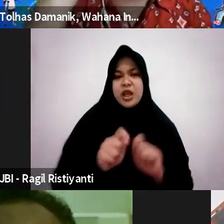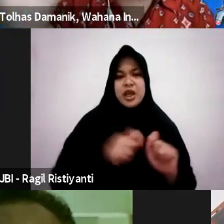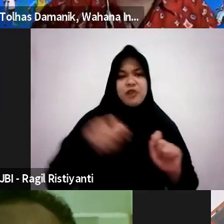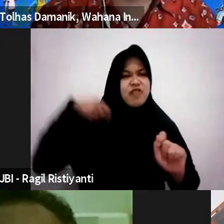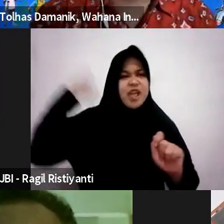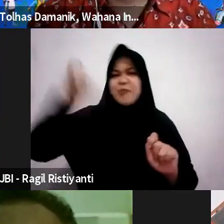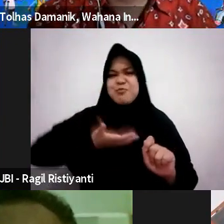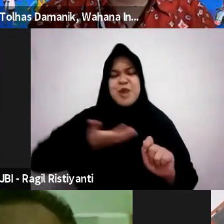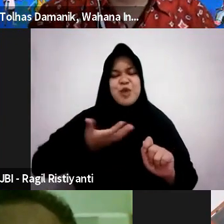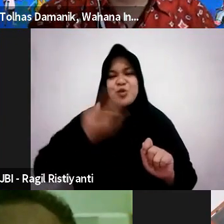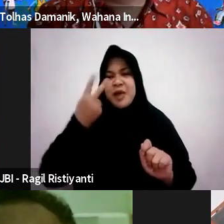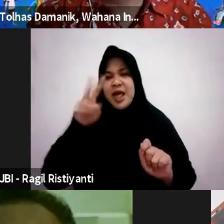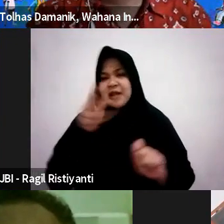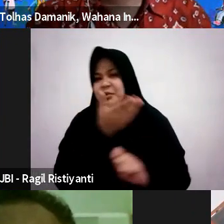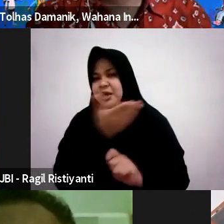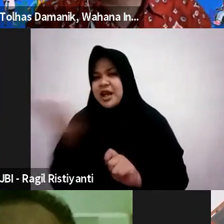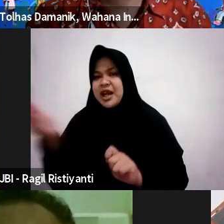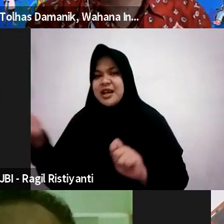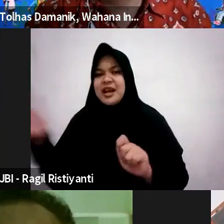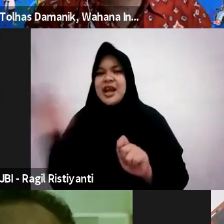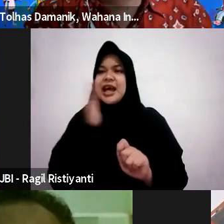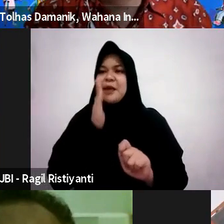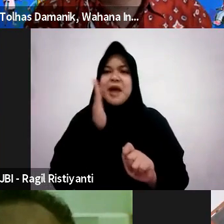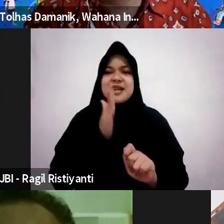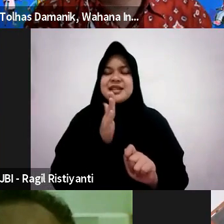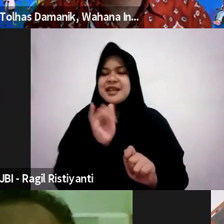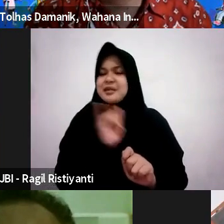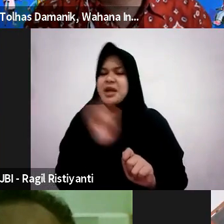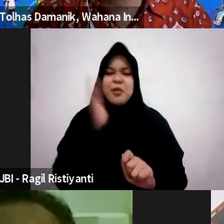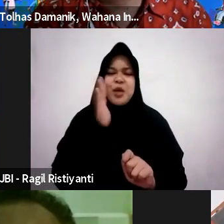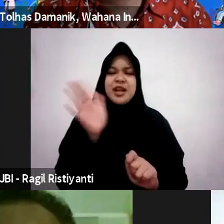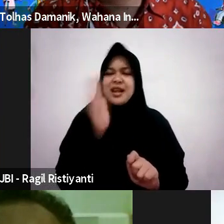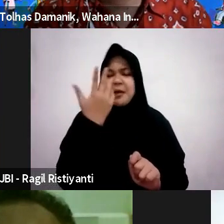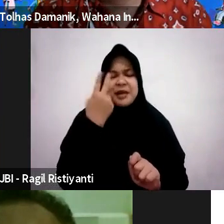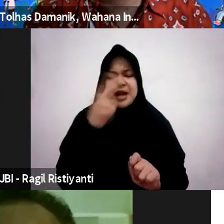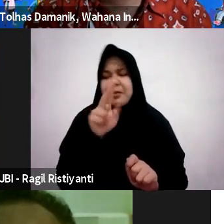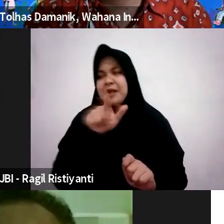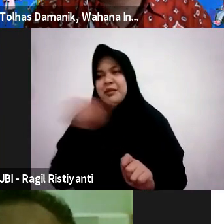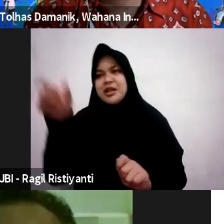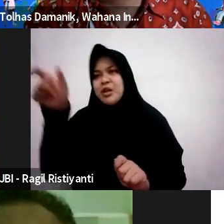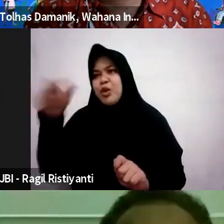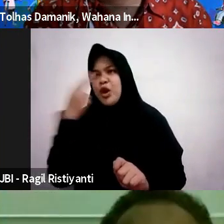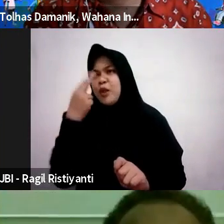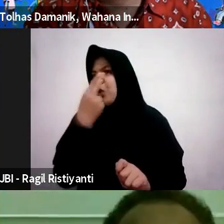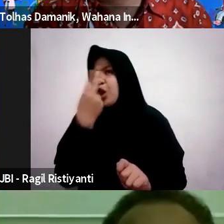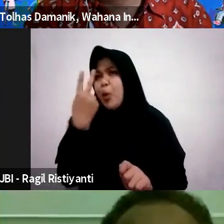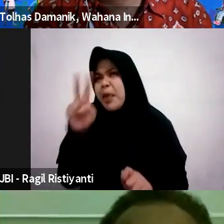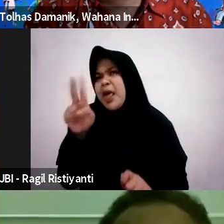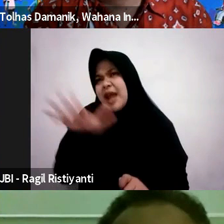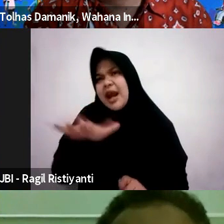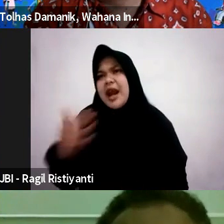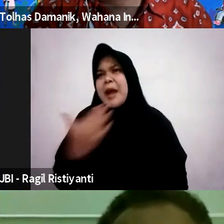saya melihat mereka nih remaja tidak pernah saya melihat mereka sebagai orang buta teknik mereka